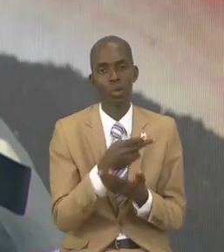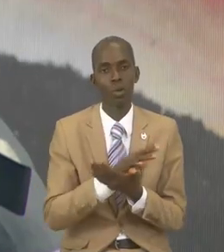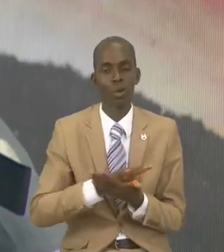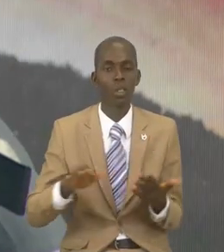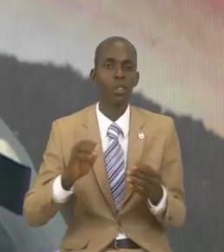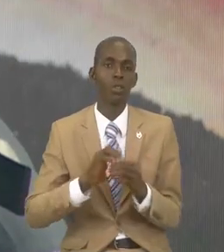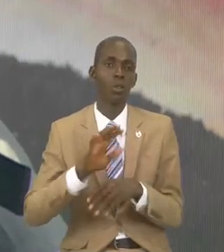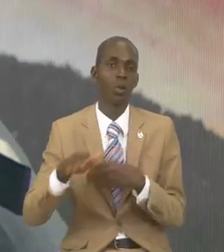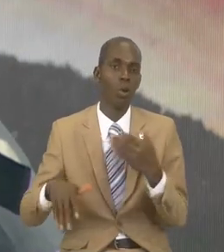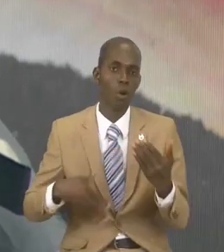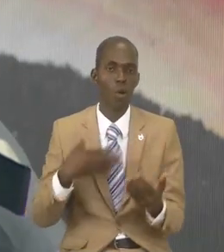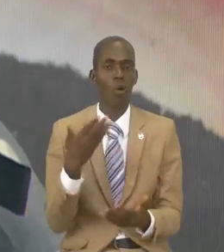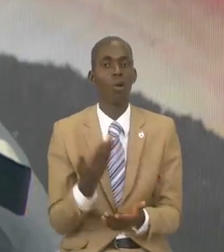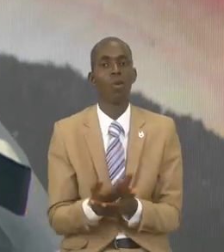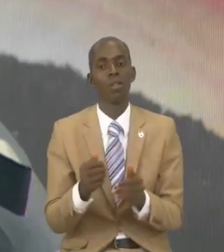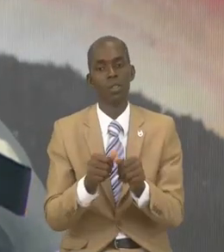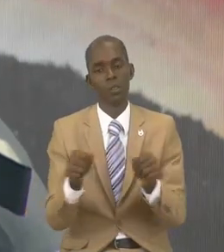toute votre conduite.